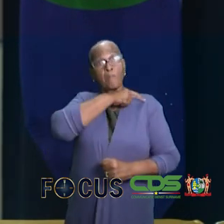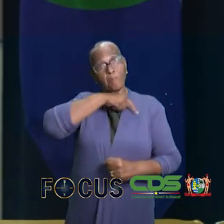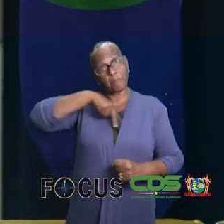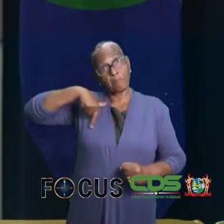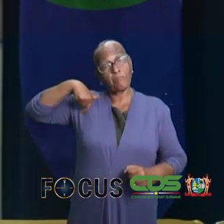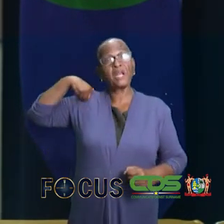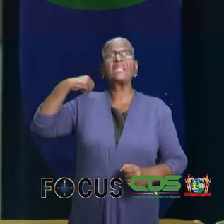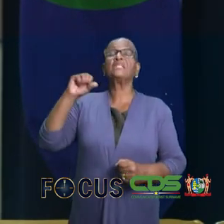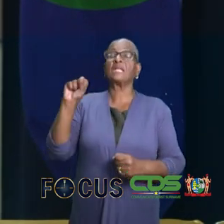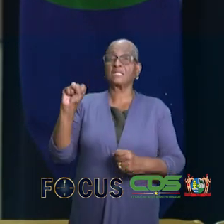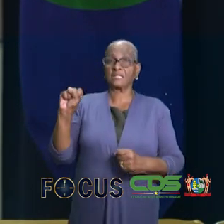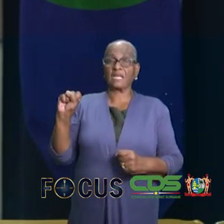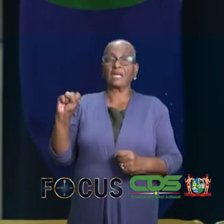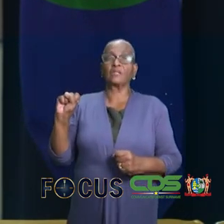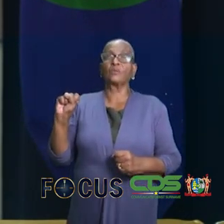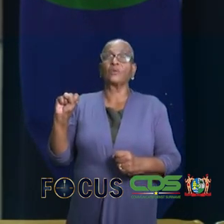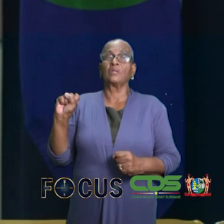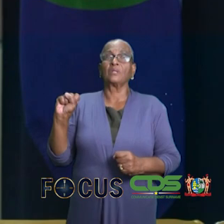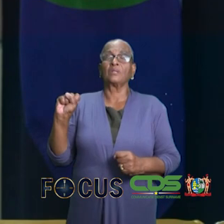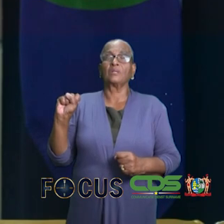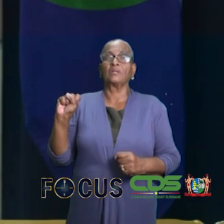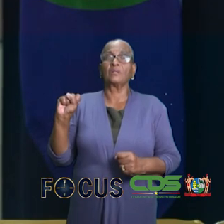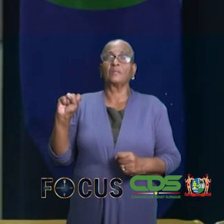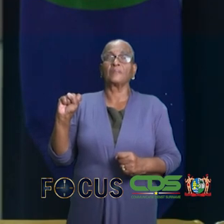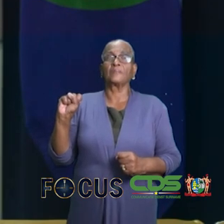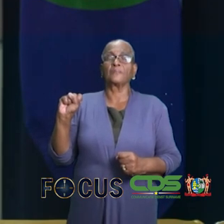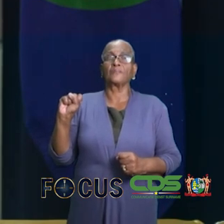mag focussen, zal